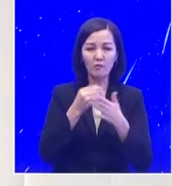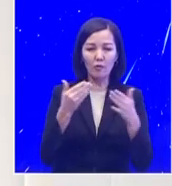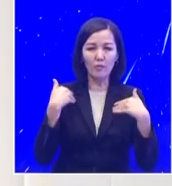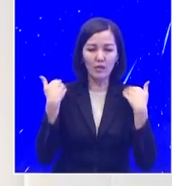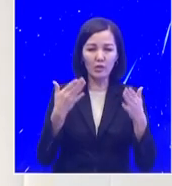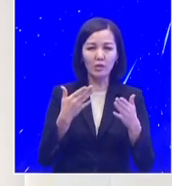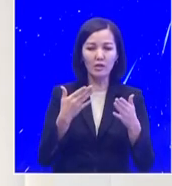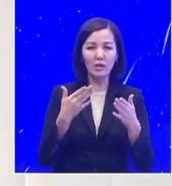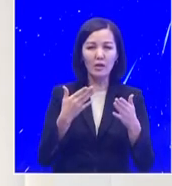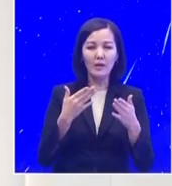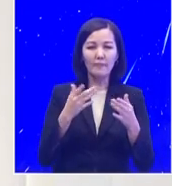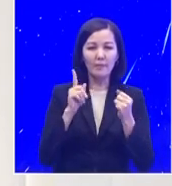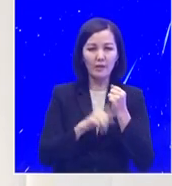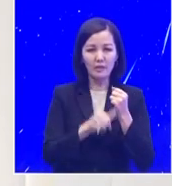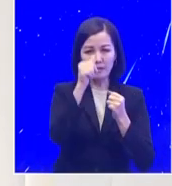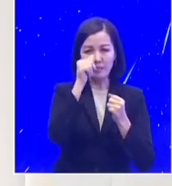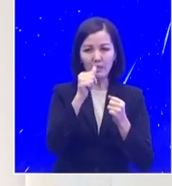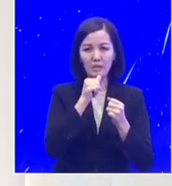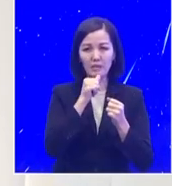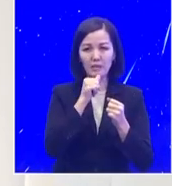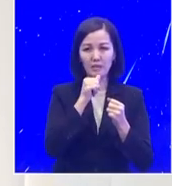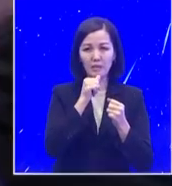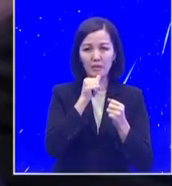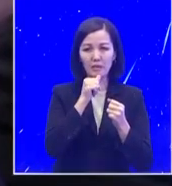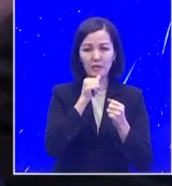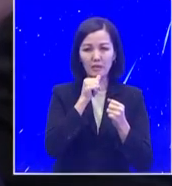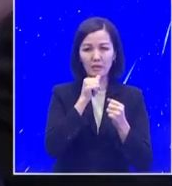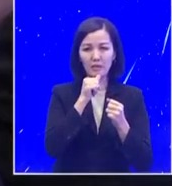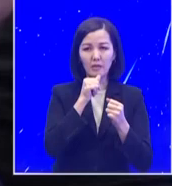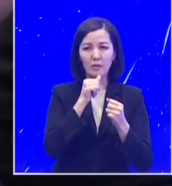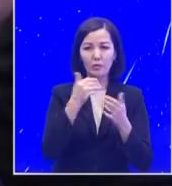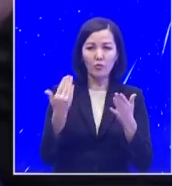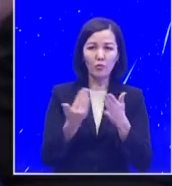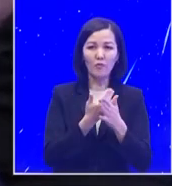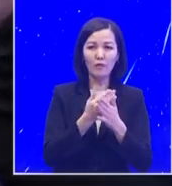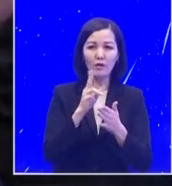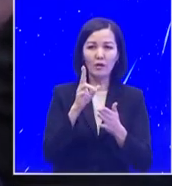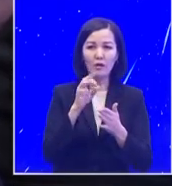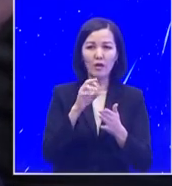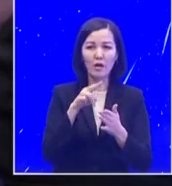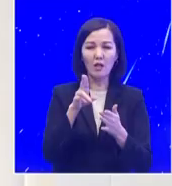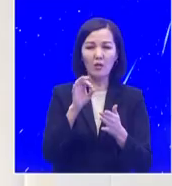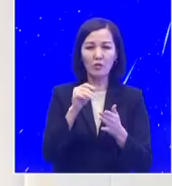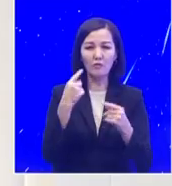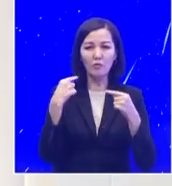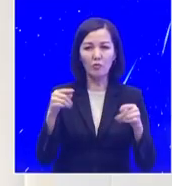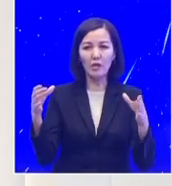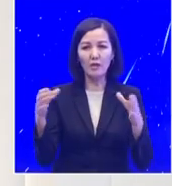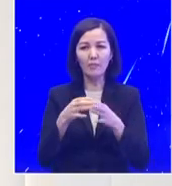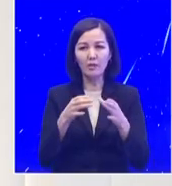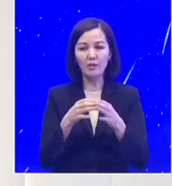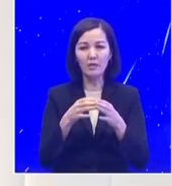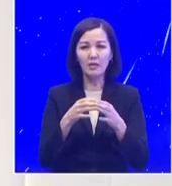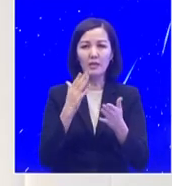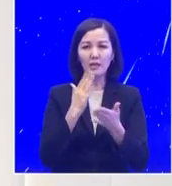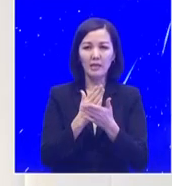К концу этого месяца, как вы сказали, вот чипирование новых колодцев. Другая компания, у нас есть